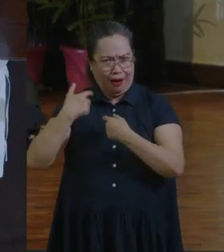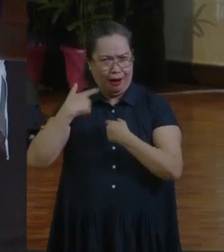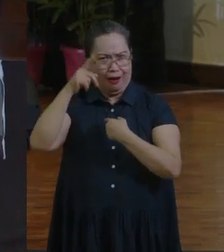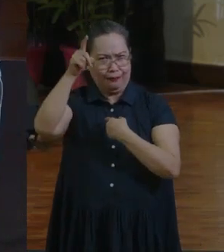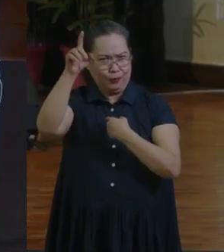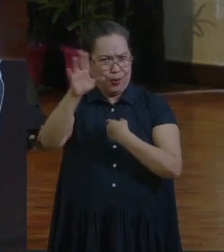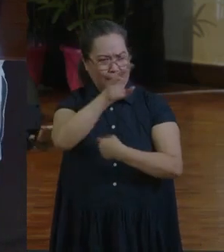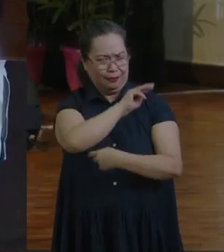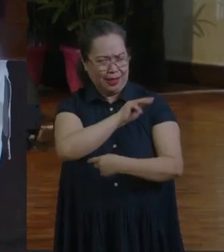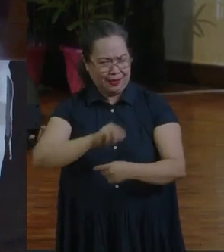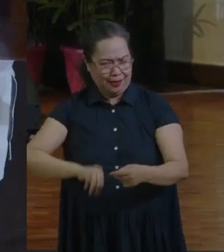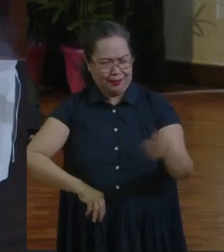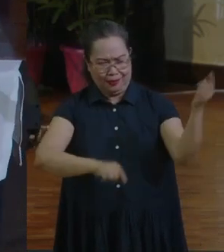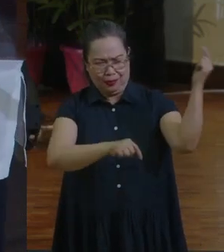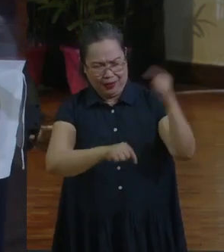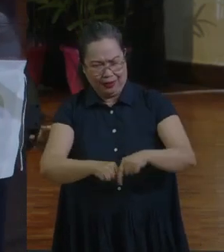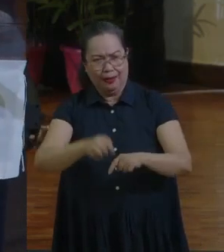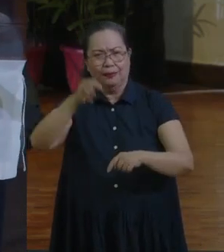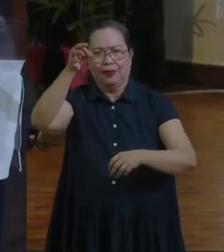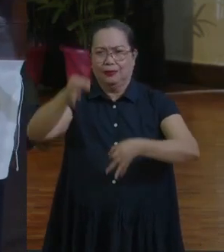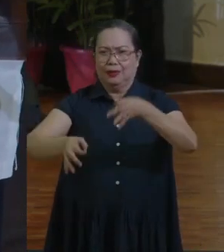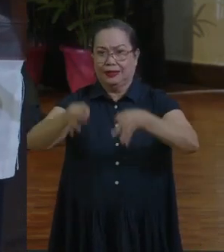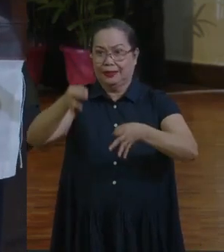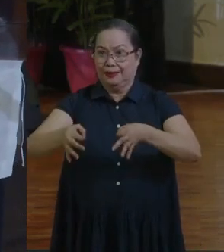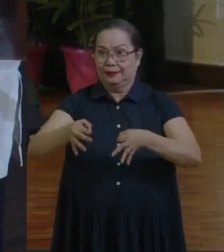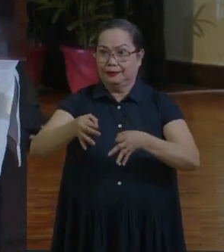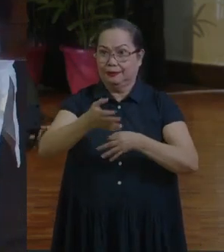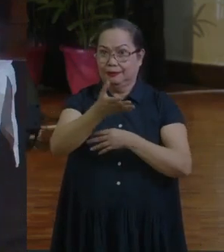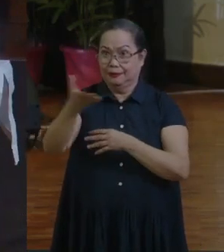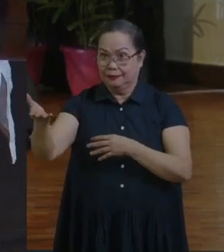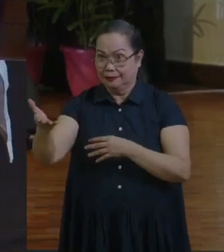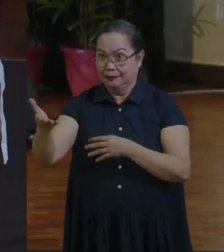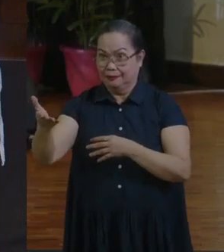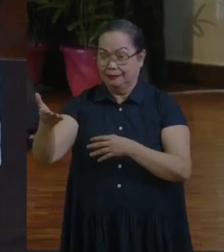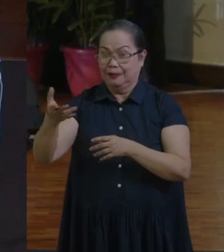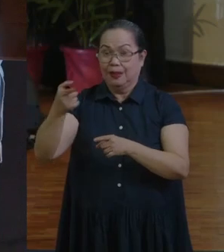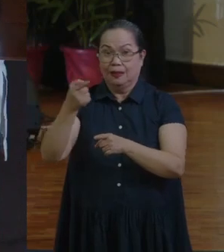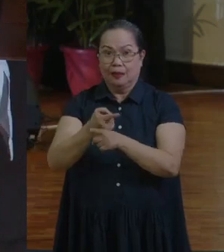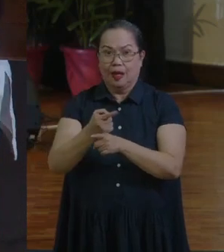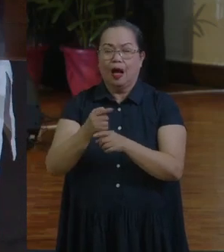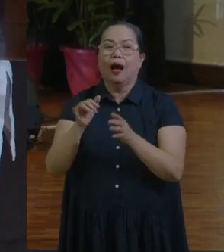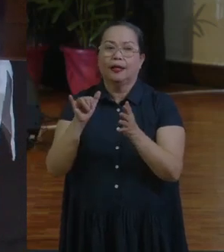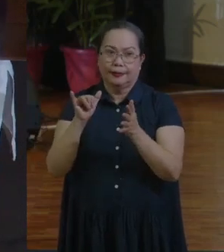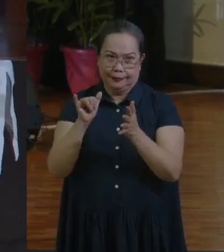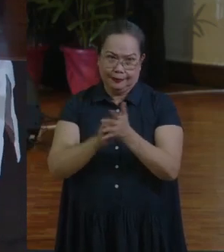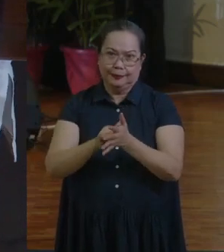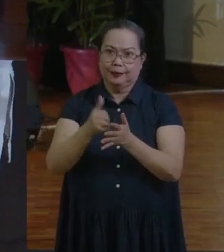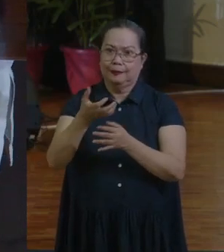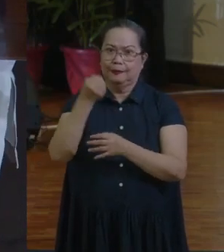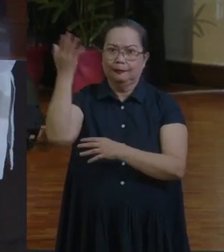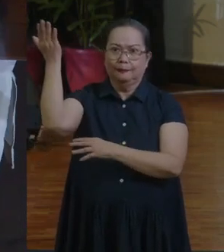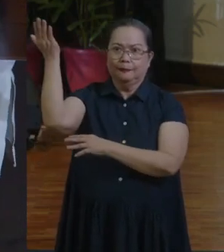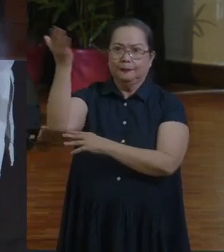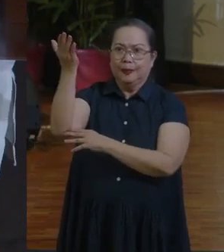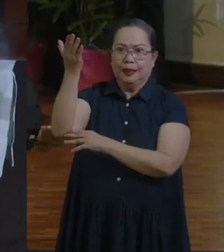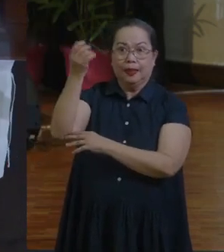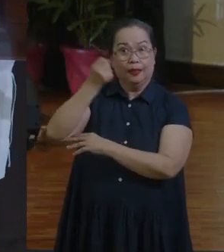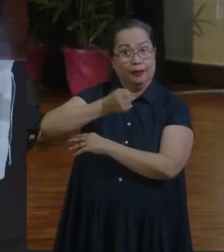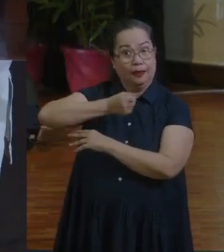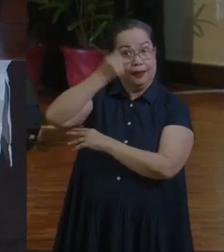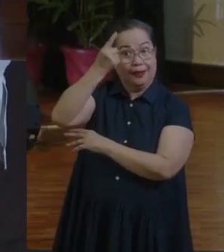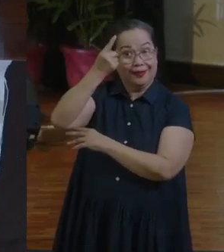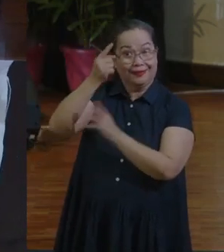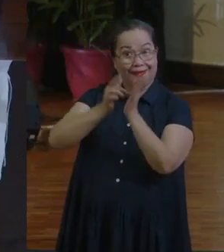na magdadala ng paghuhukom. Magdadala ng paghuhukom. Yun po ang kanyang pagkaunawa sa pagdating